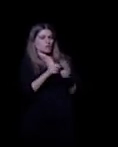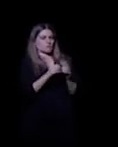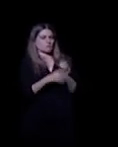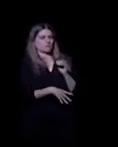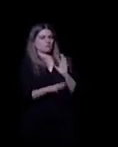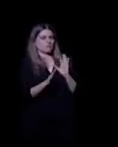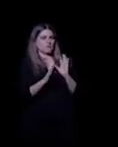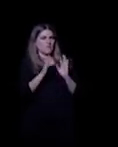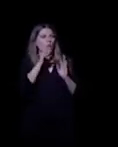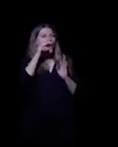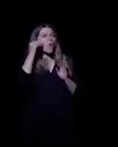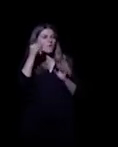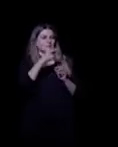humanité?